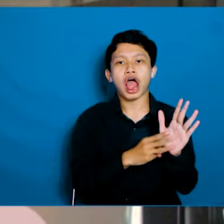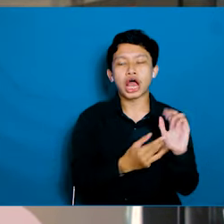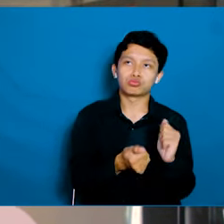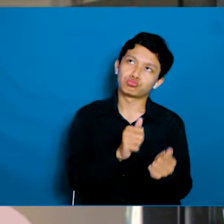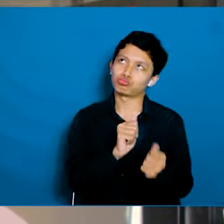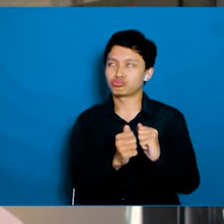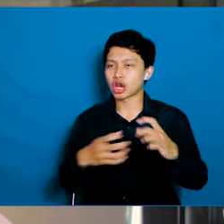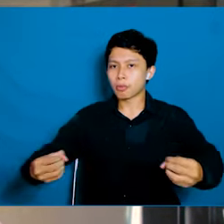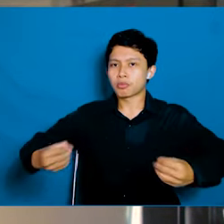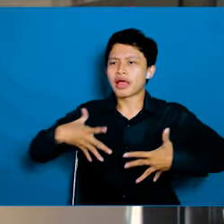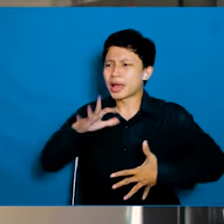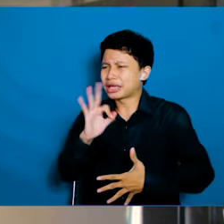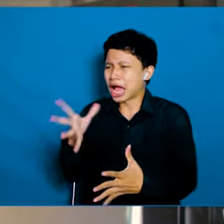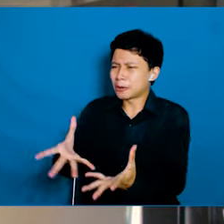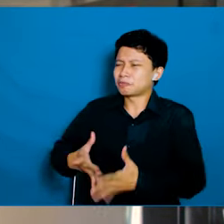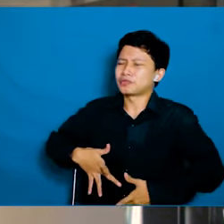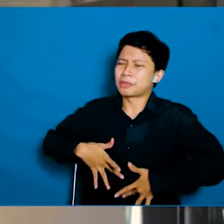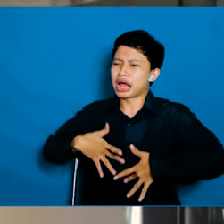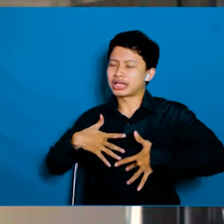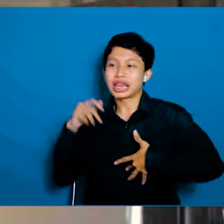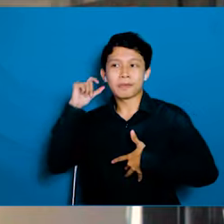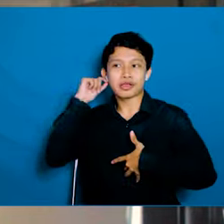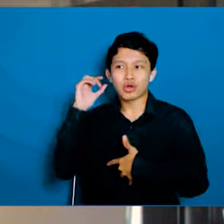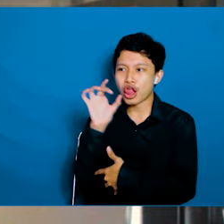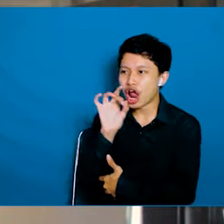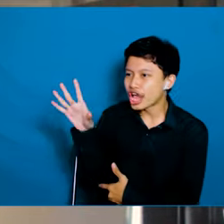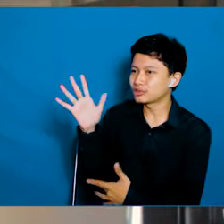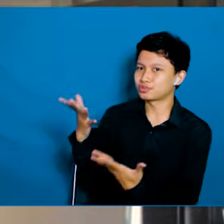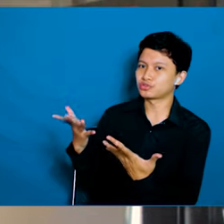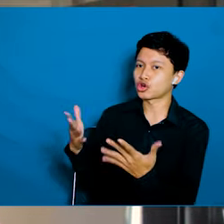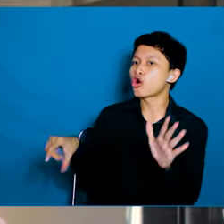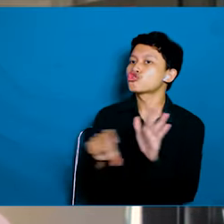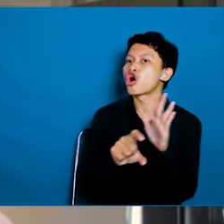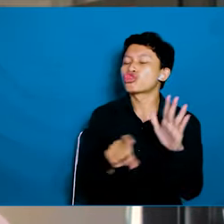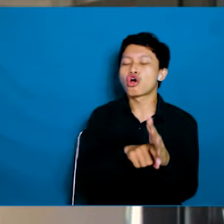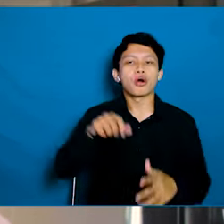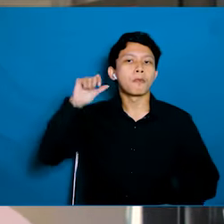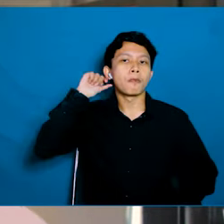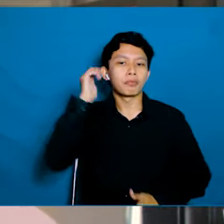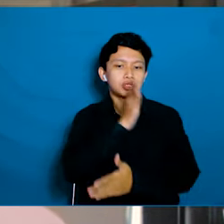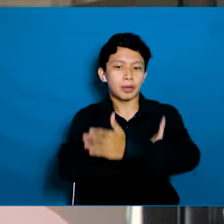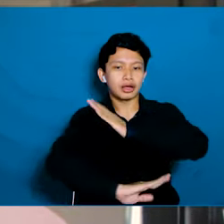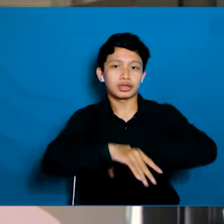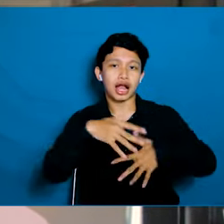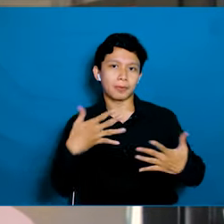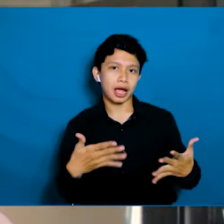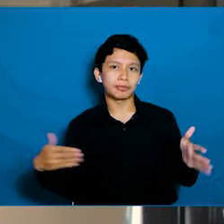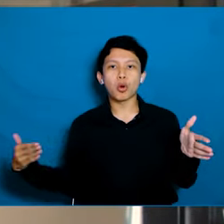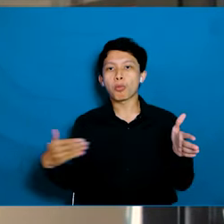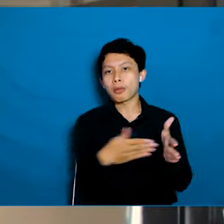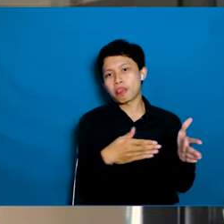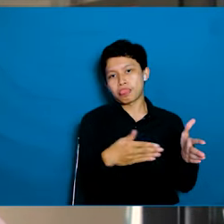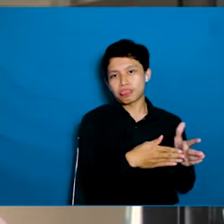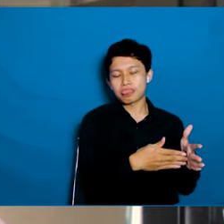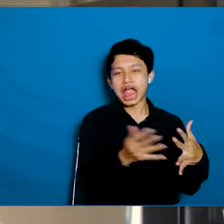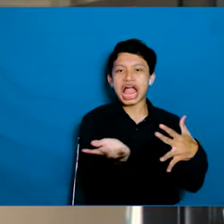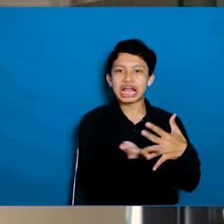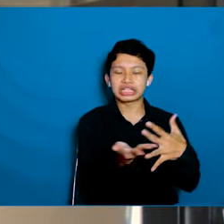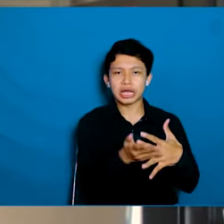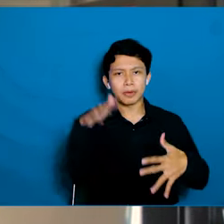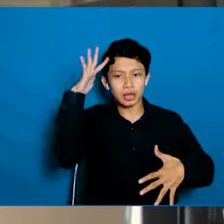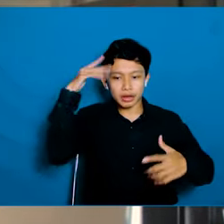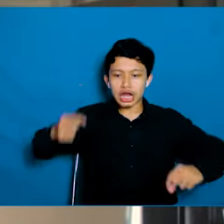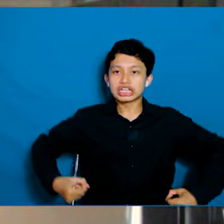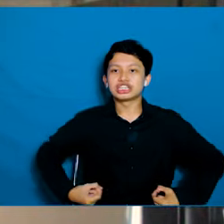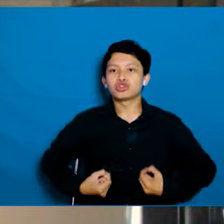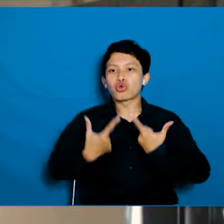perempuan disabilitas tetapi tidak dialami oleh perempuan yang lain. Hambatan mobilitas kita mengalami besar, mereka tidak. Bagaimana hidup di